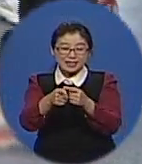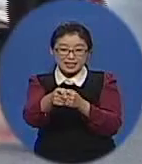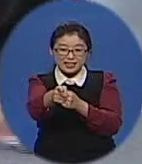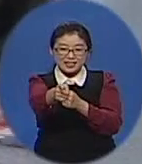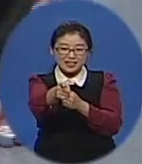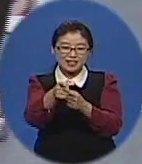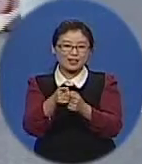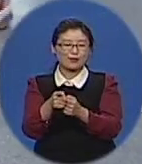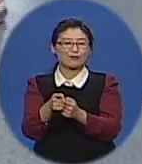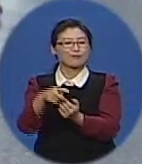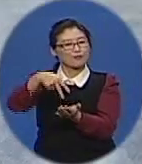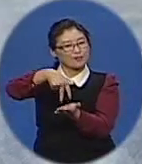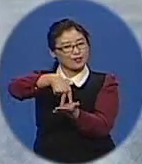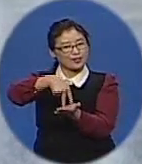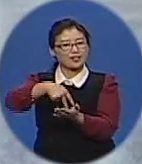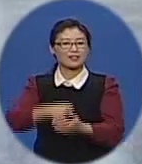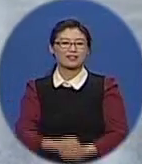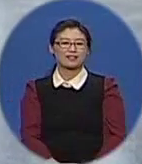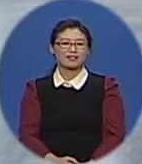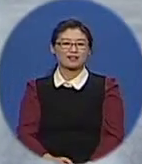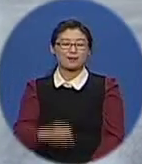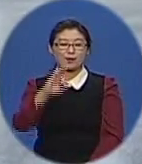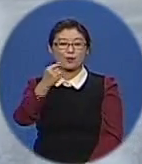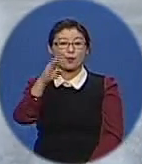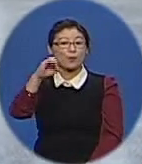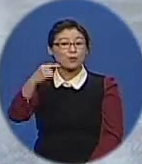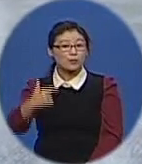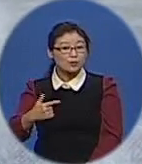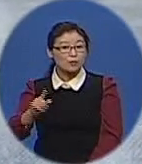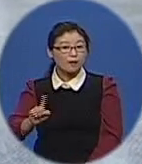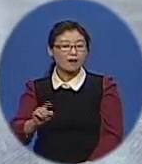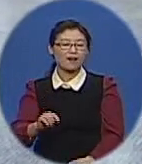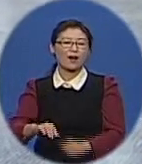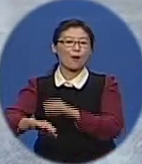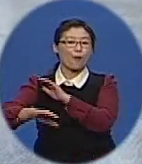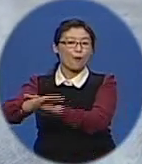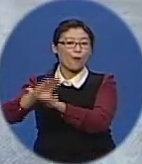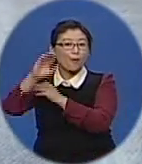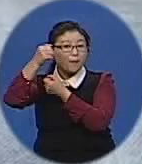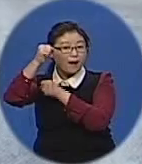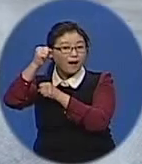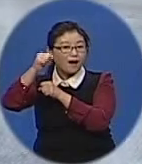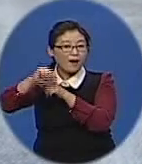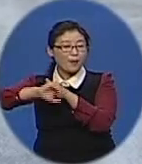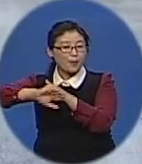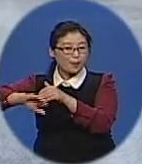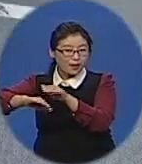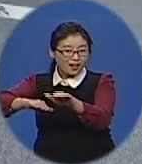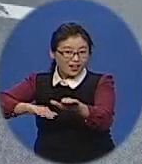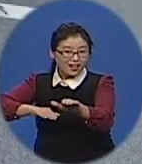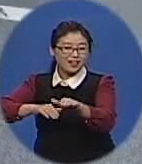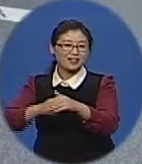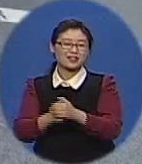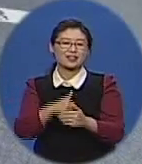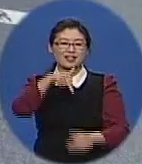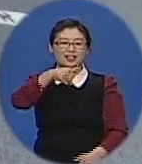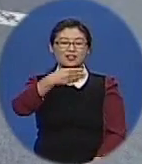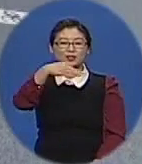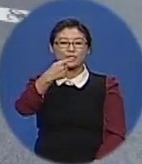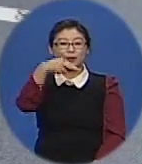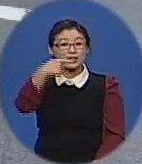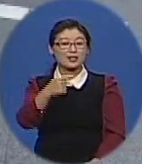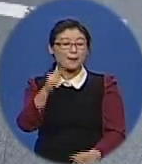하는 게 스퀘어고요. 그 다음에 오픈 스탠드는 오른발이 약간 나와 있는 겁니다. 그 다음에 크로스 스탠드